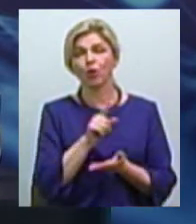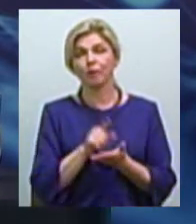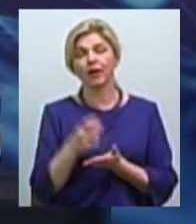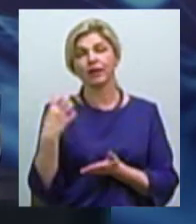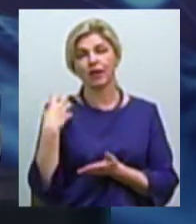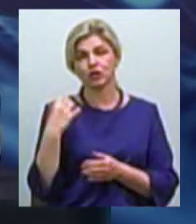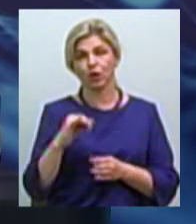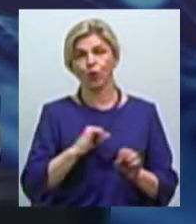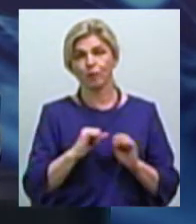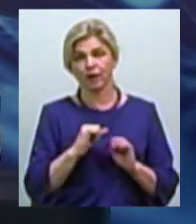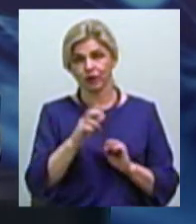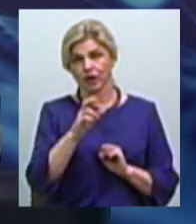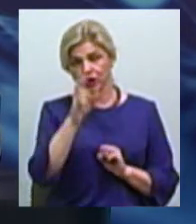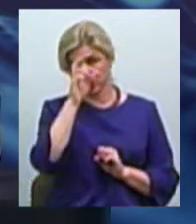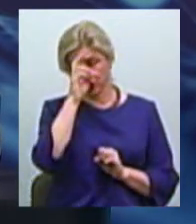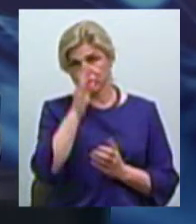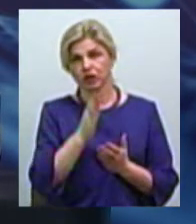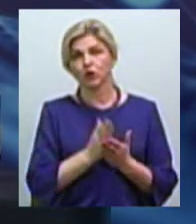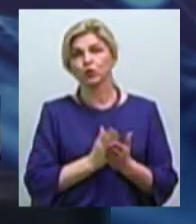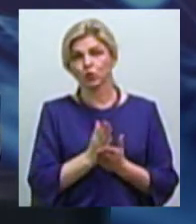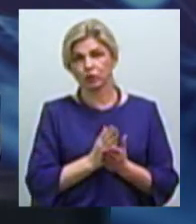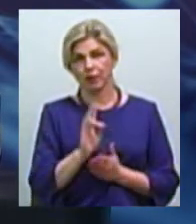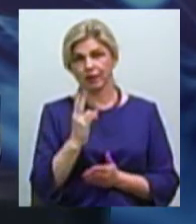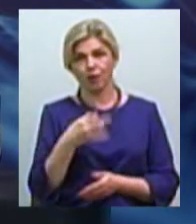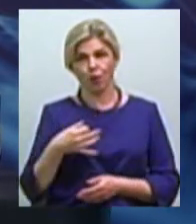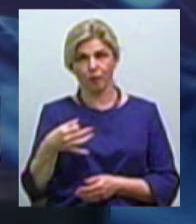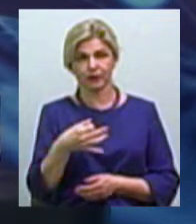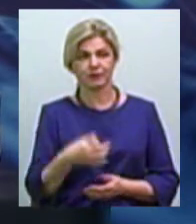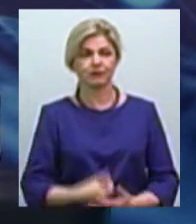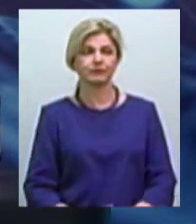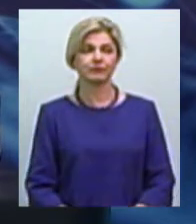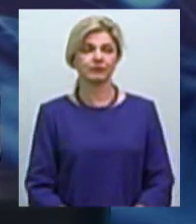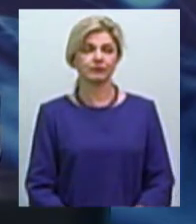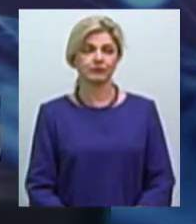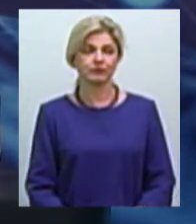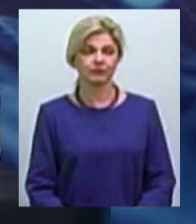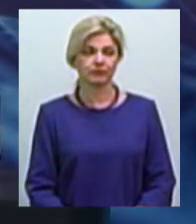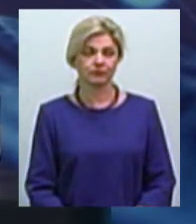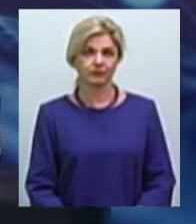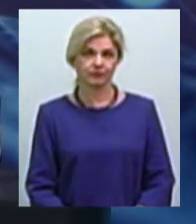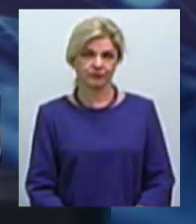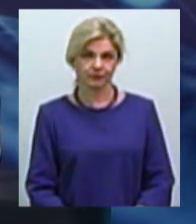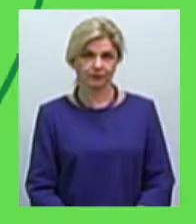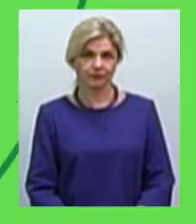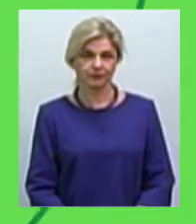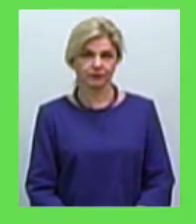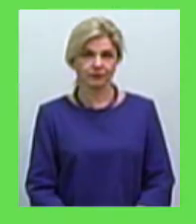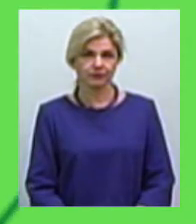головного управління Держпродспоживслужби Миколаївської області Олег Калнаус. Давайте послухаємо.